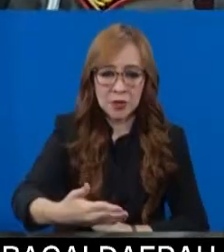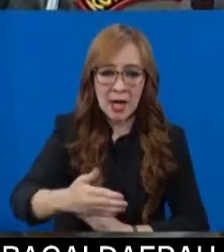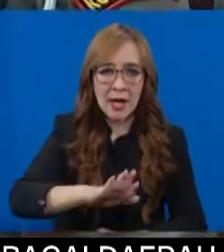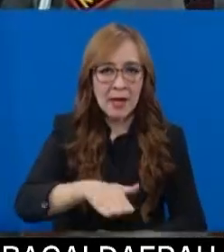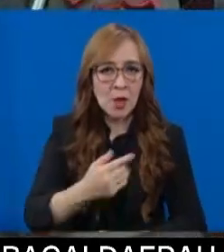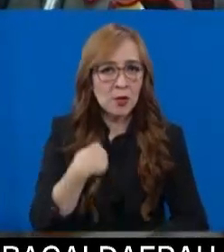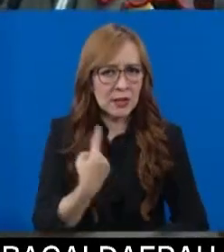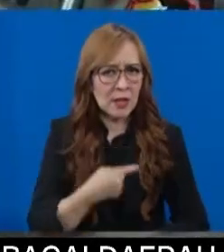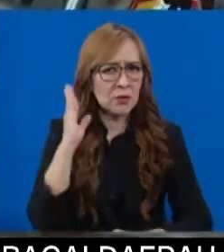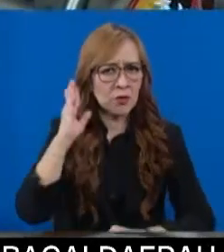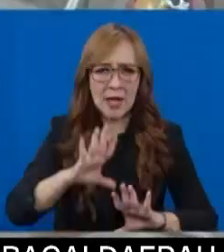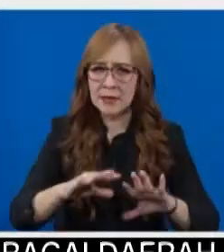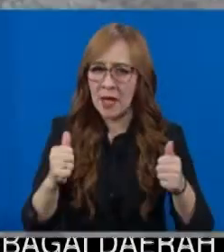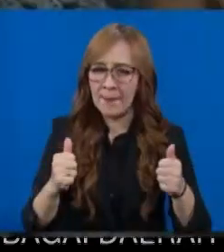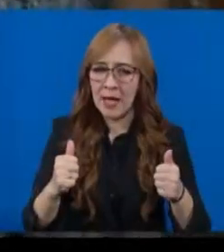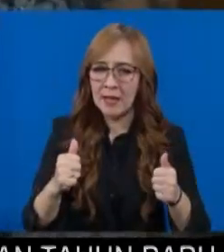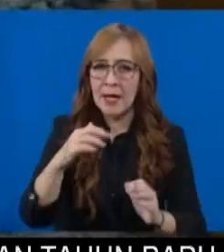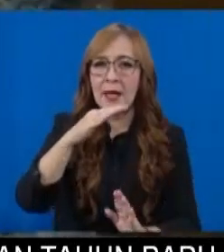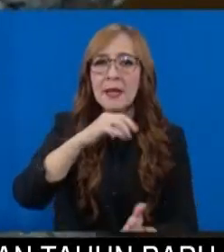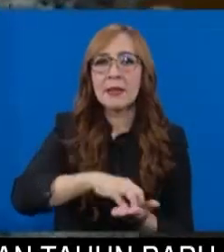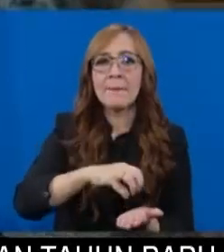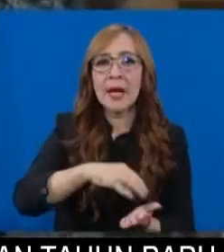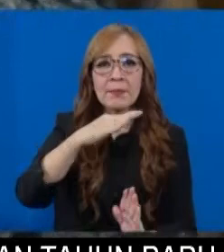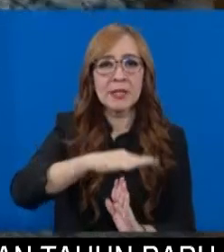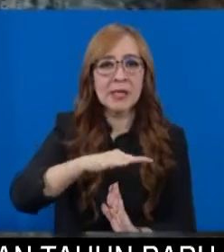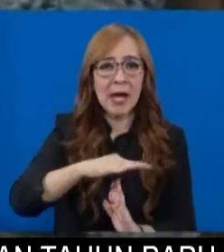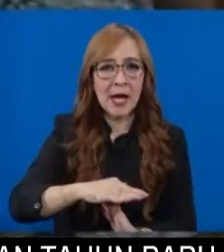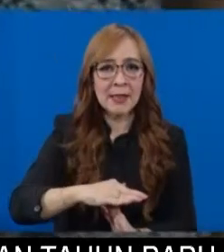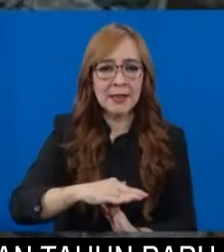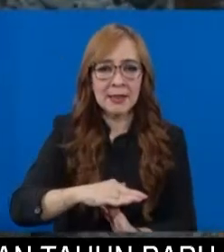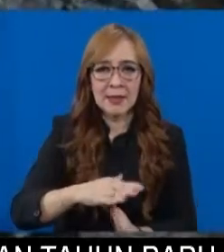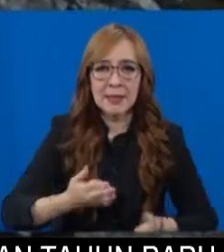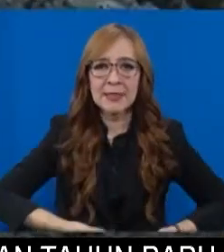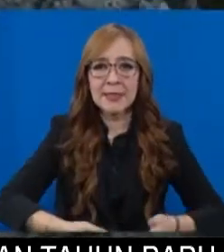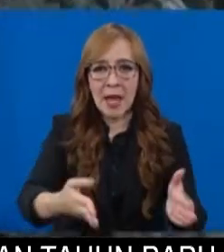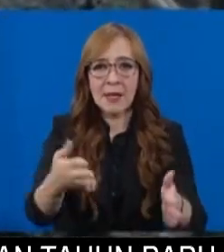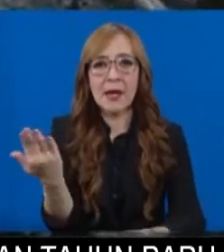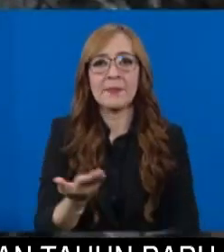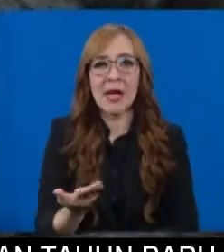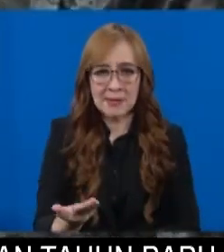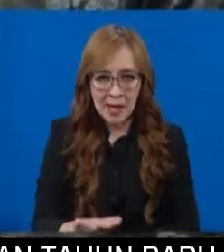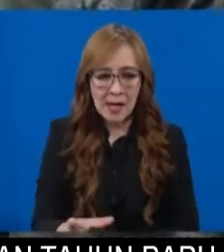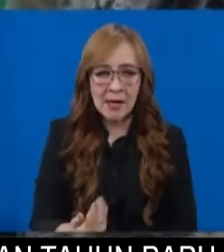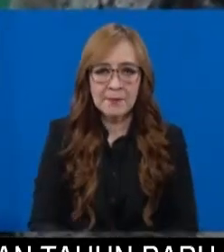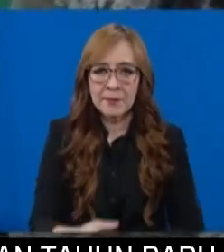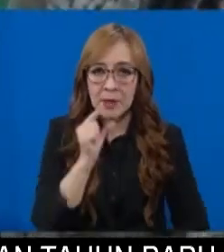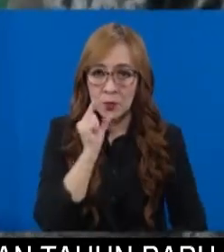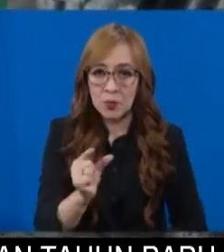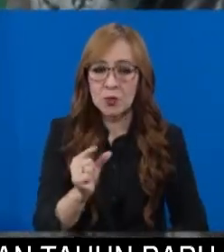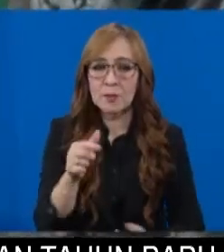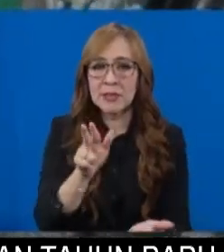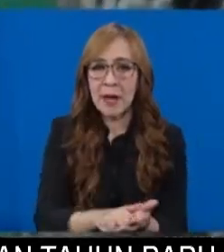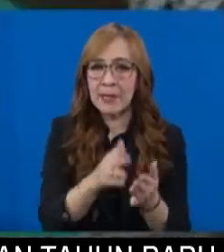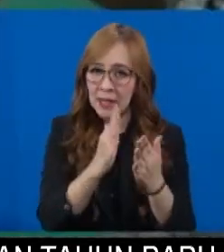area di arteri semuanya dia bisa memilih dan duduk sementara itu untuk menjamin keamanan perayaan natal polisi